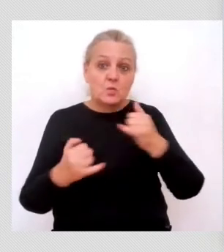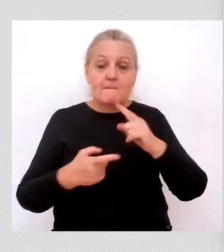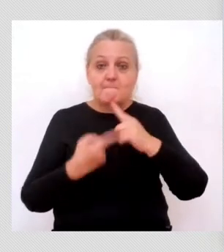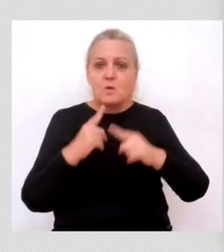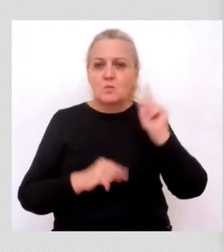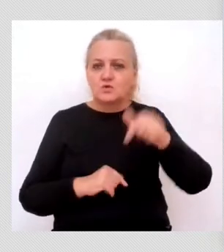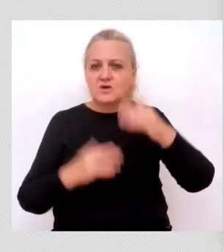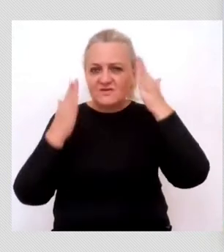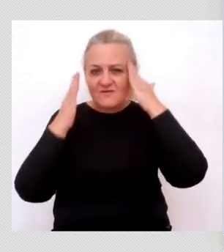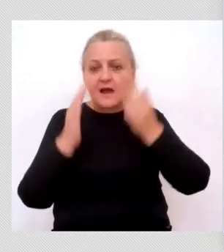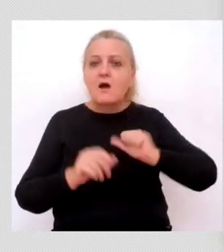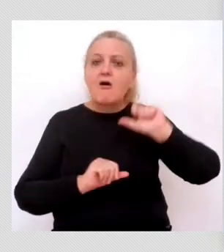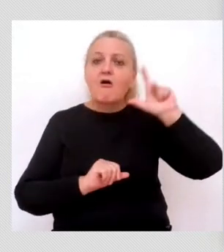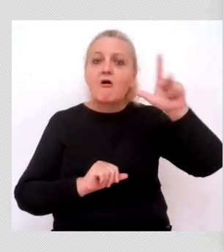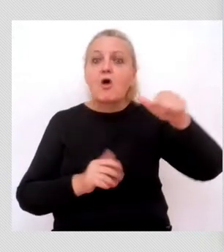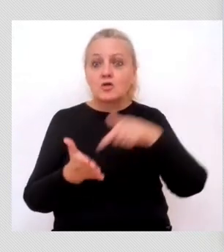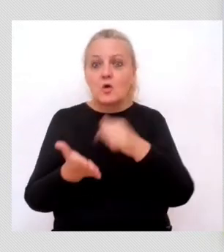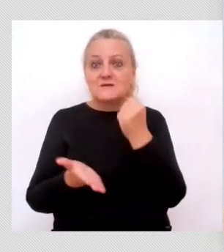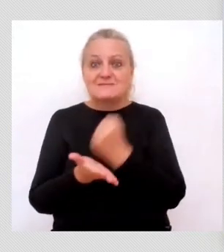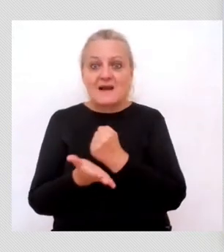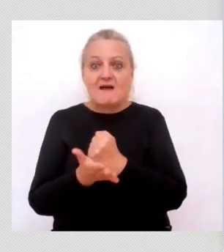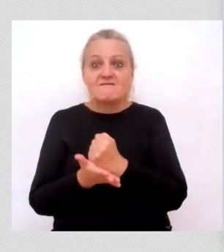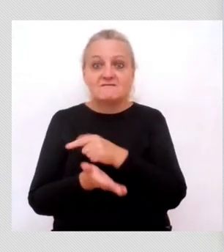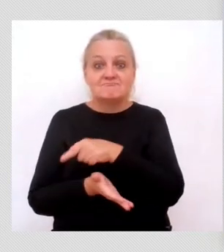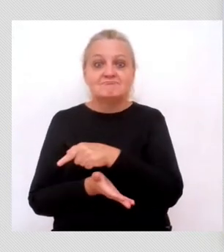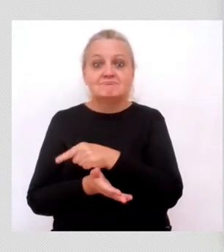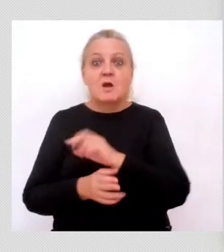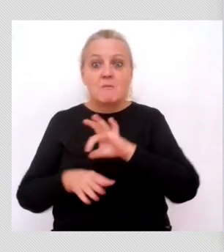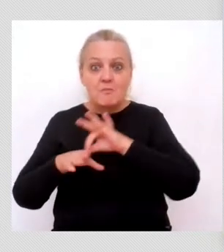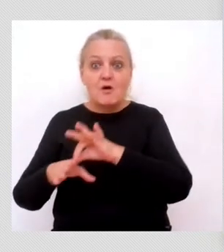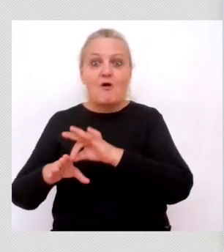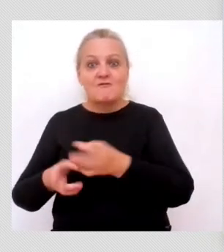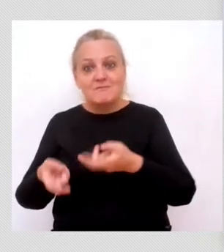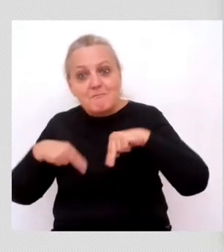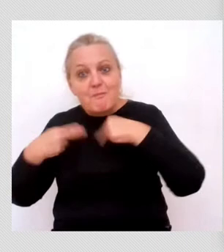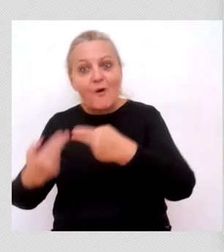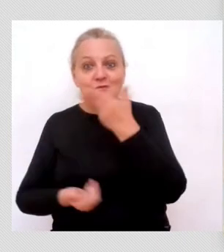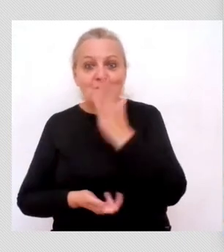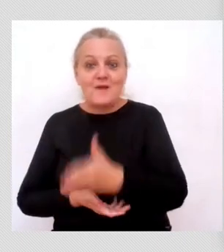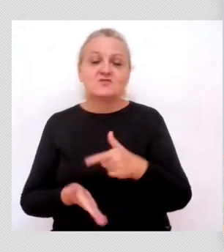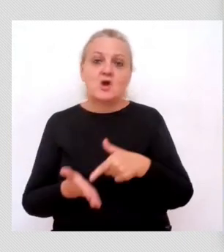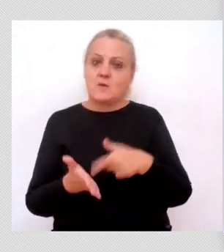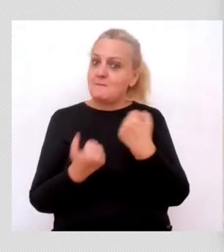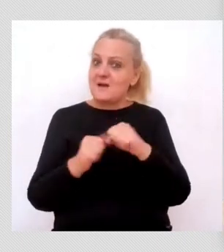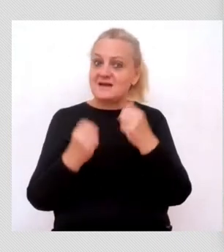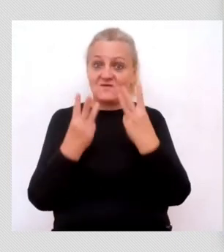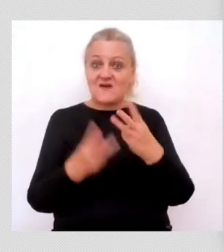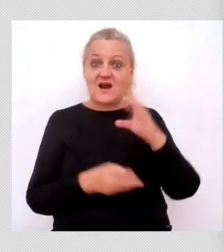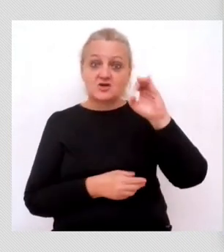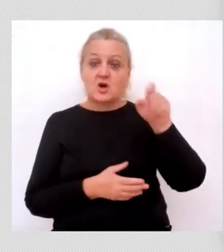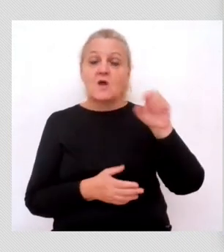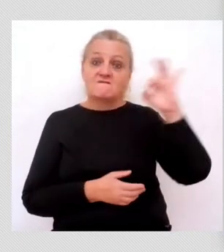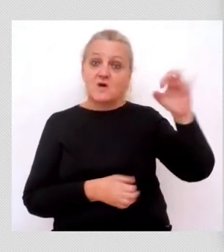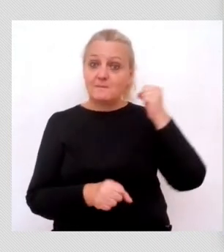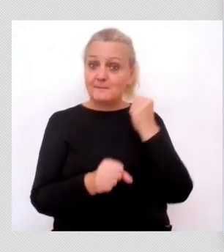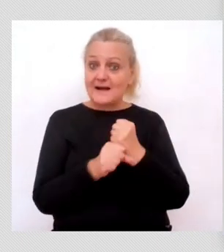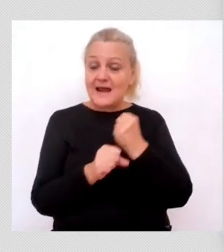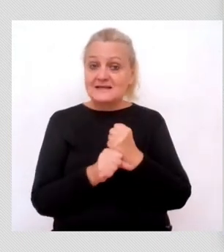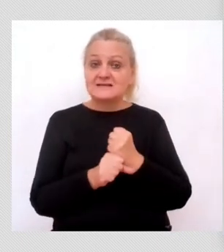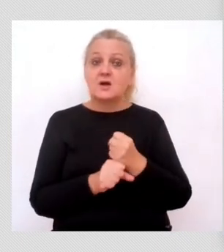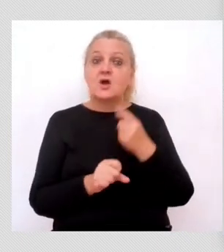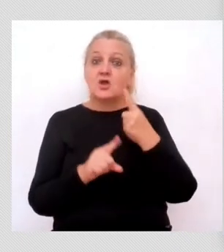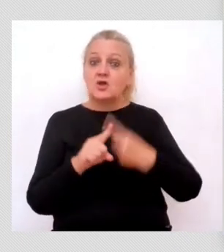świadomość, że może za parę lat te sprawy po prostu będą prowadzone. I to też jest bardzo ważne, Grzegorzu, żeby przy twojej pracy pójść